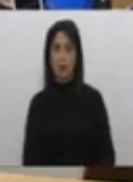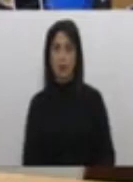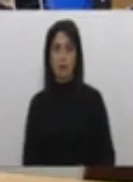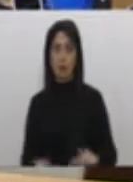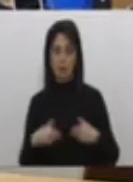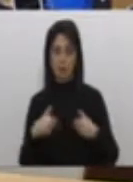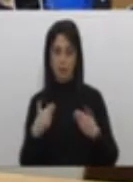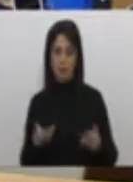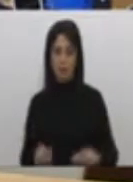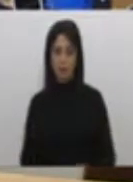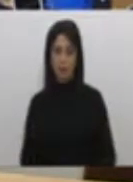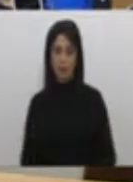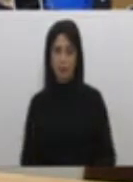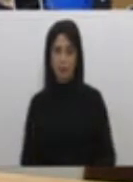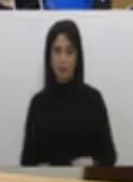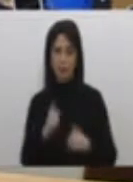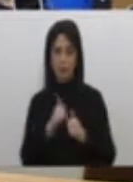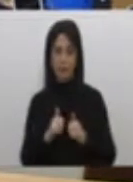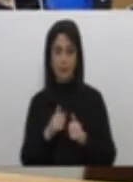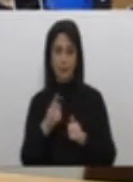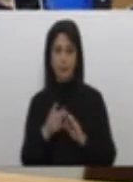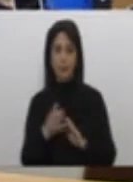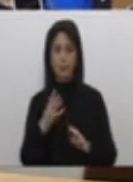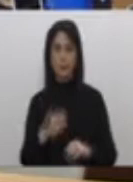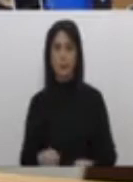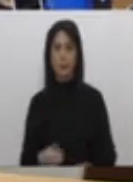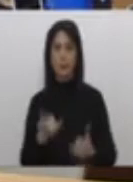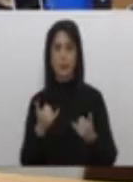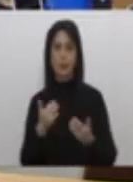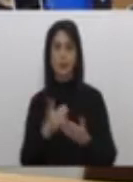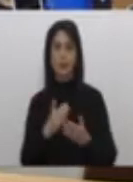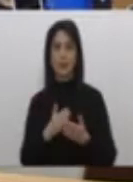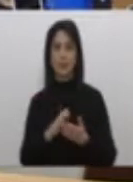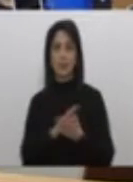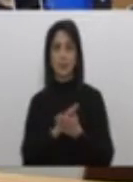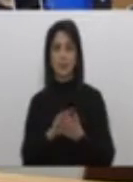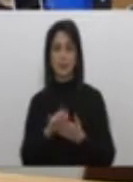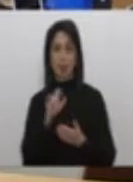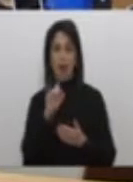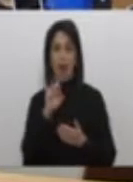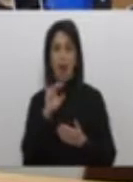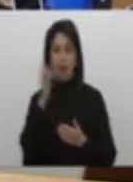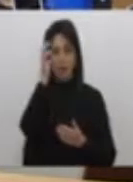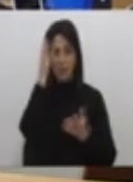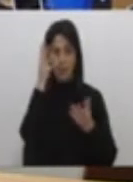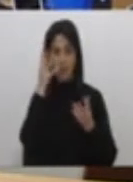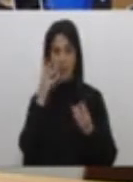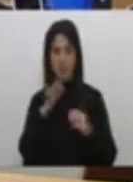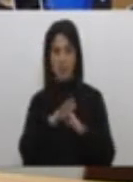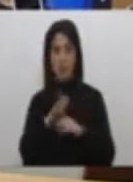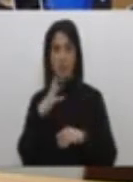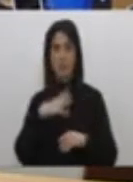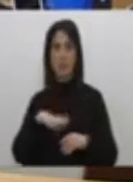მოგესალმებით. Უბრალოდ სკოლისა დღეს არის წინა აბროს ხელაიას ხსენების დღე და მინდა სრულიად